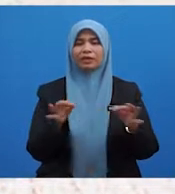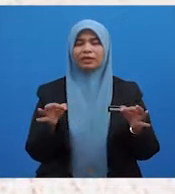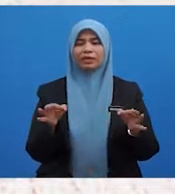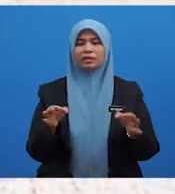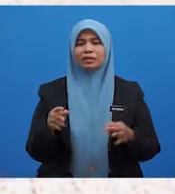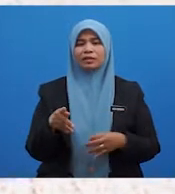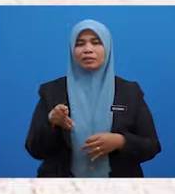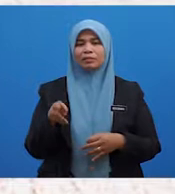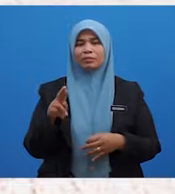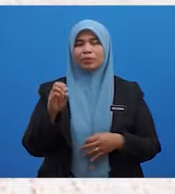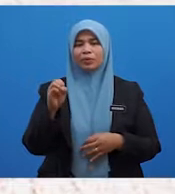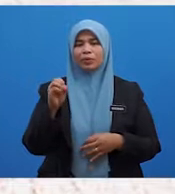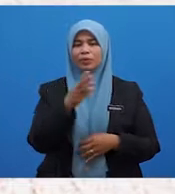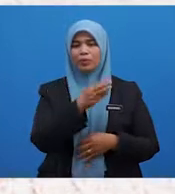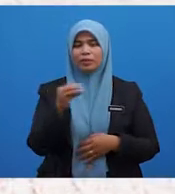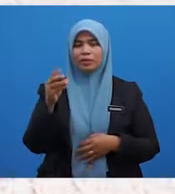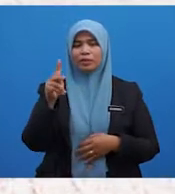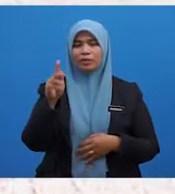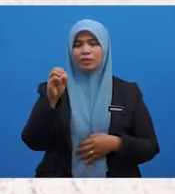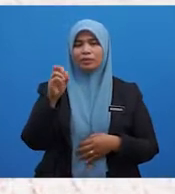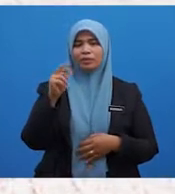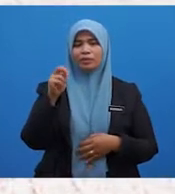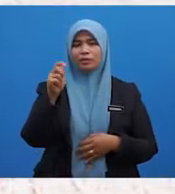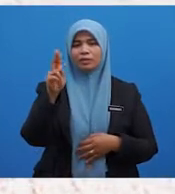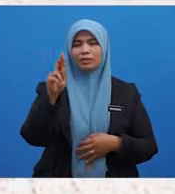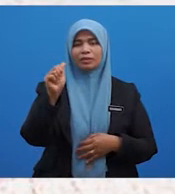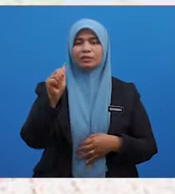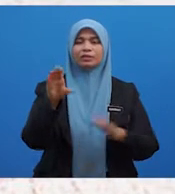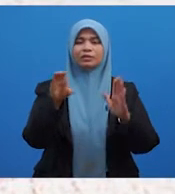ayat pro dan kontra. Contohnya,